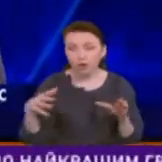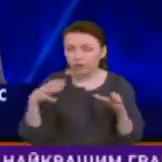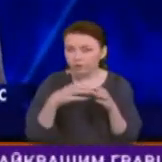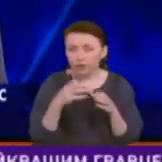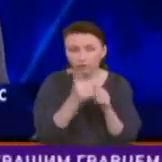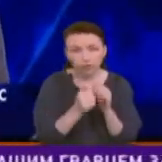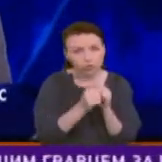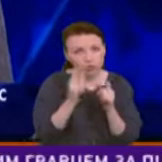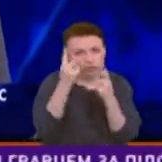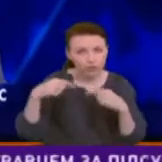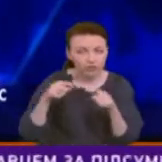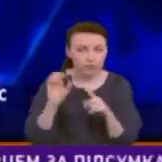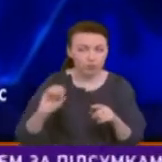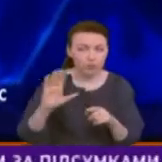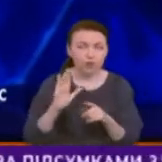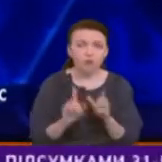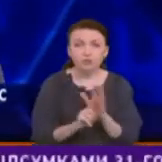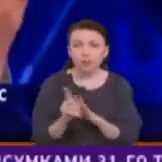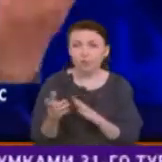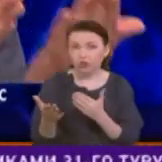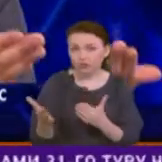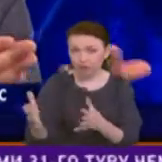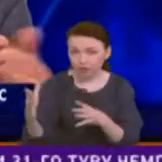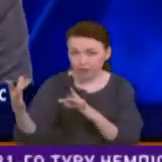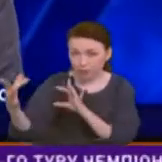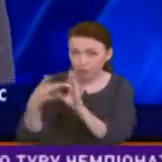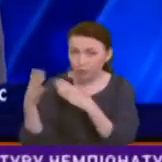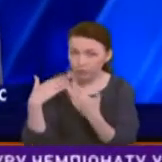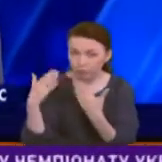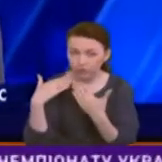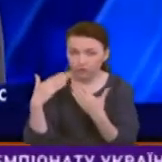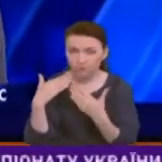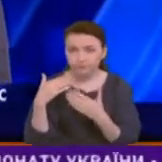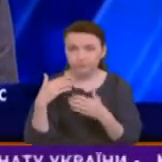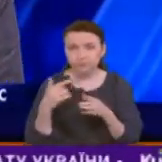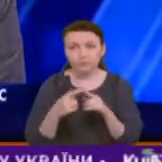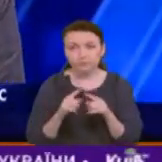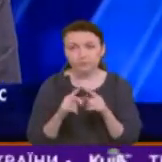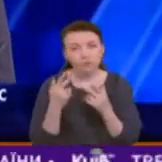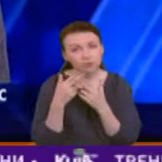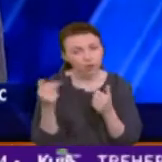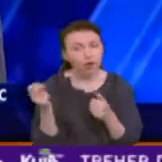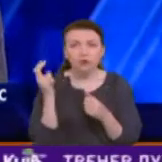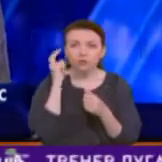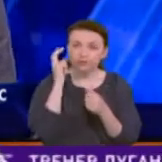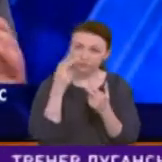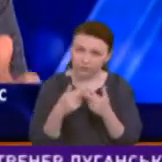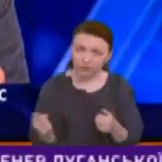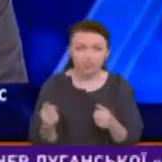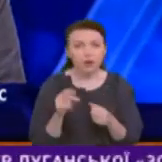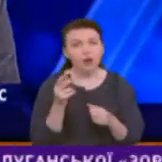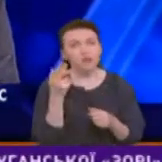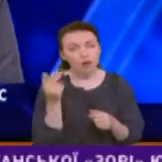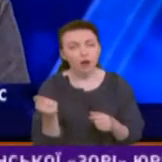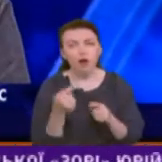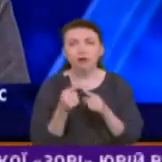кожній країні Європи, а коли з нами почали комунікувати, що, вибачте, єпископат англіканської церкви, казали, да, Київський патріархат ми визнаємо, да, це,